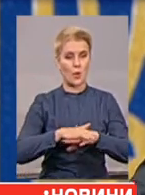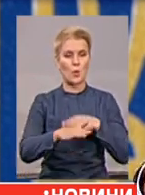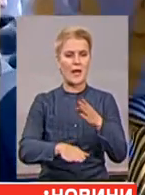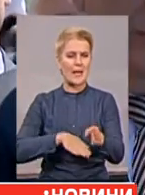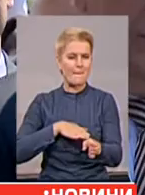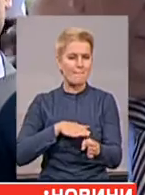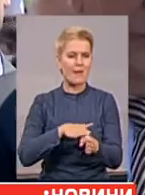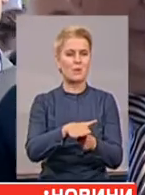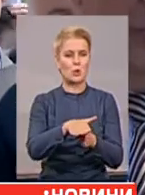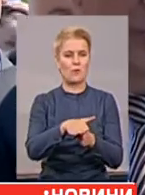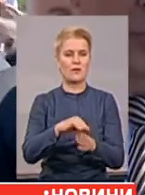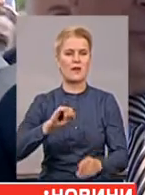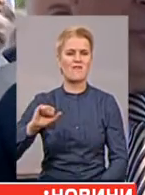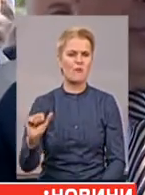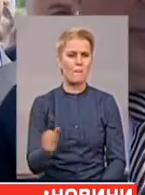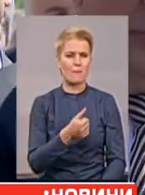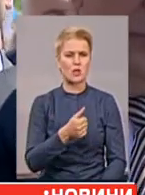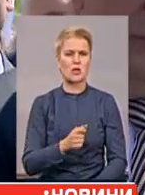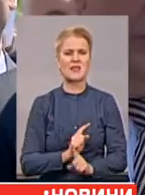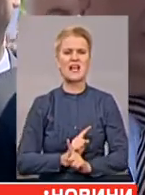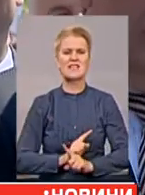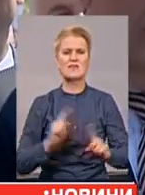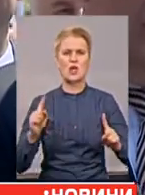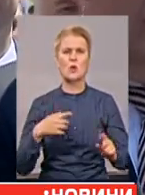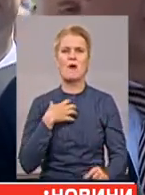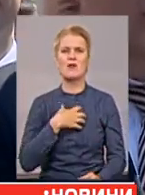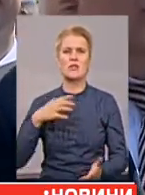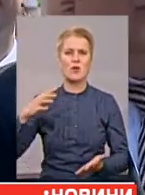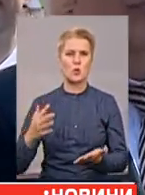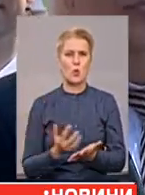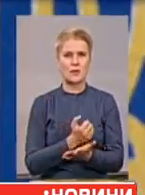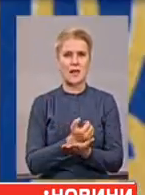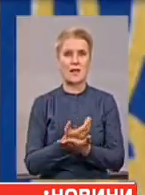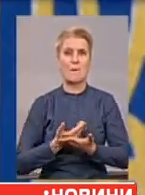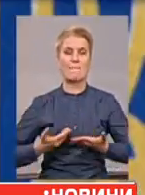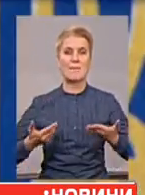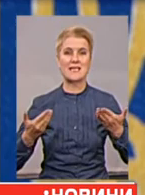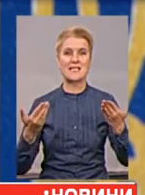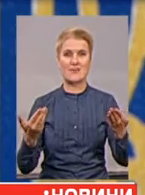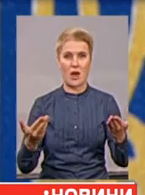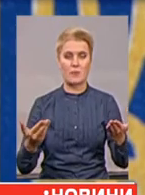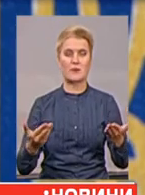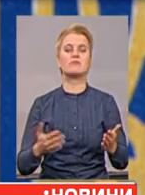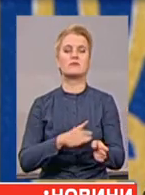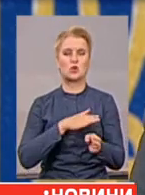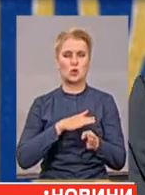імплементована, і перше надзвичайно важливе досягнення ми з вами зробили.